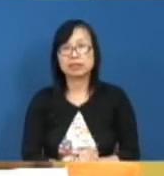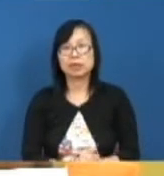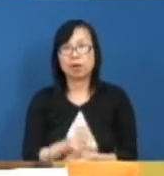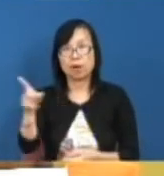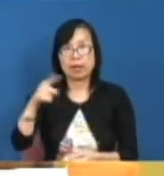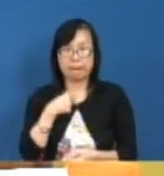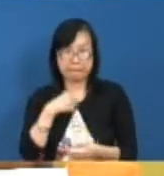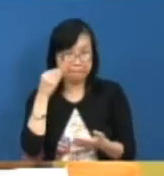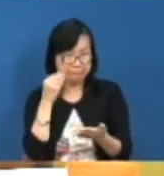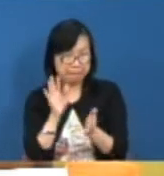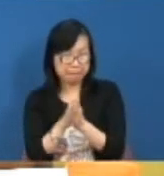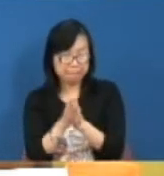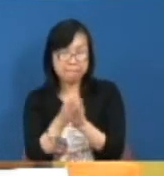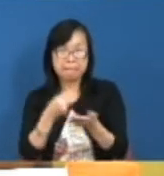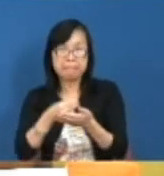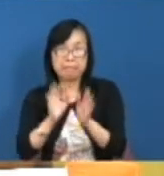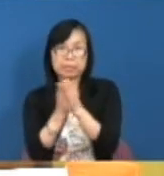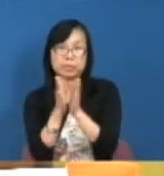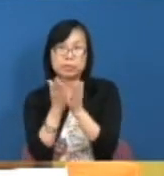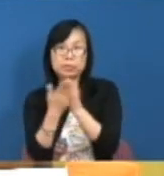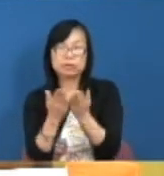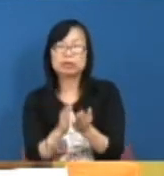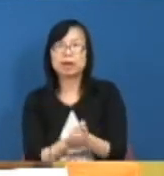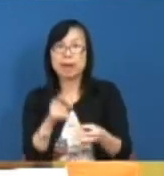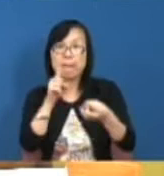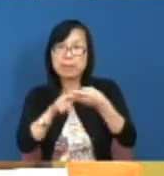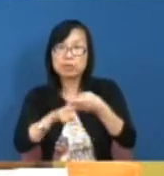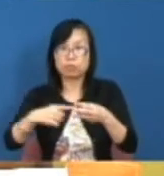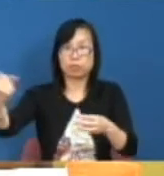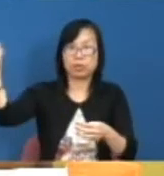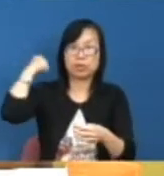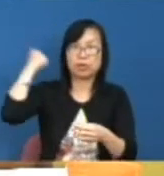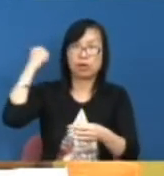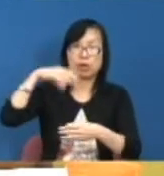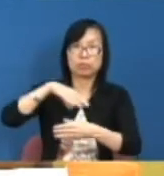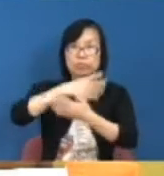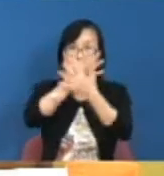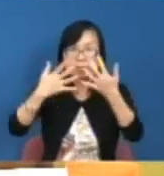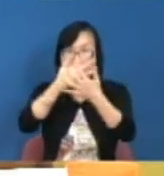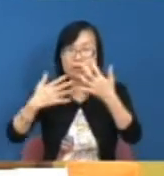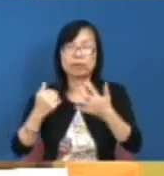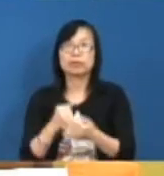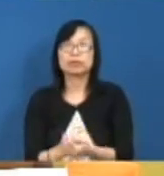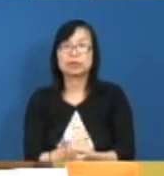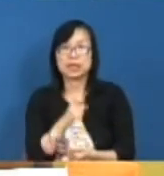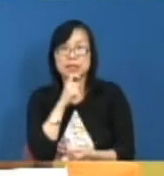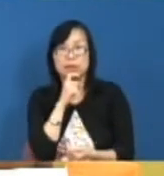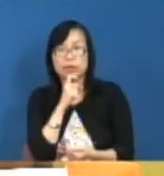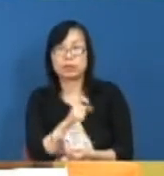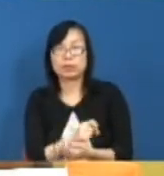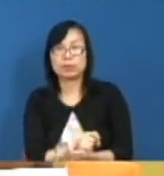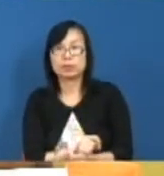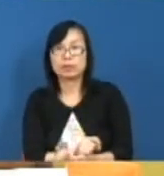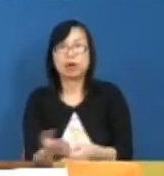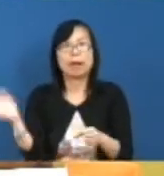買一本書啊，即係集曬佢哋嗰個民主力量網絡啊，嗰周教授即係話有粉同，即係其實就係普